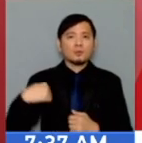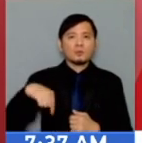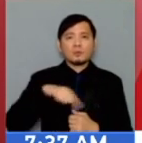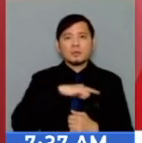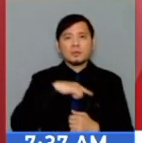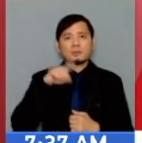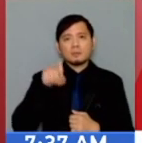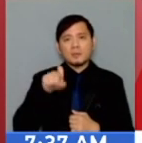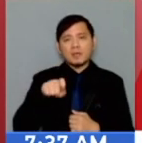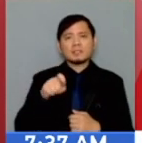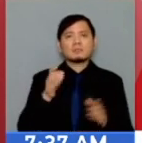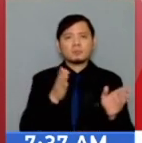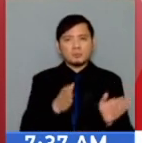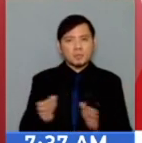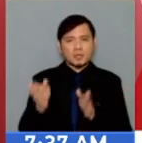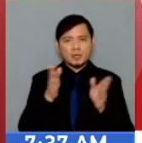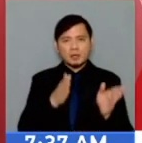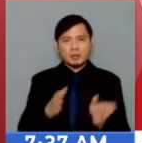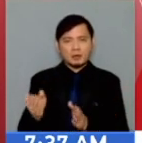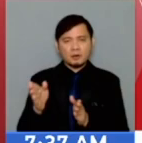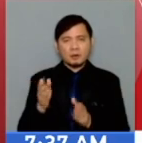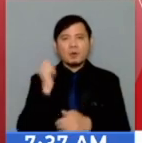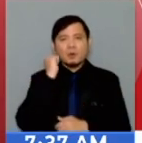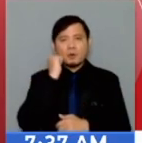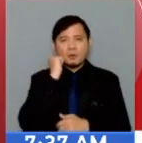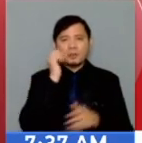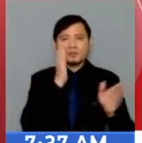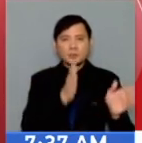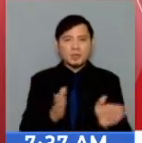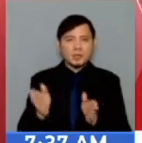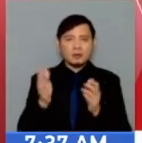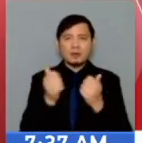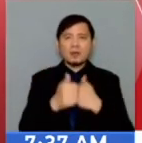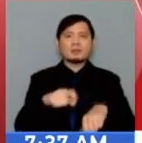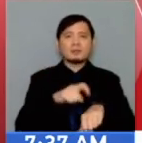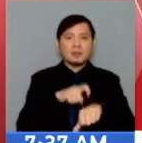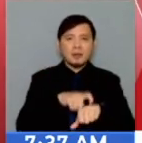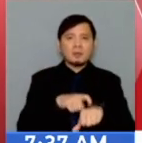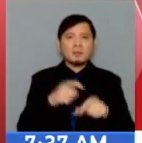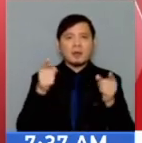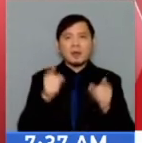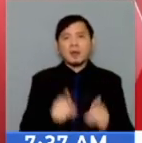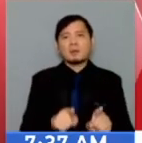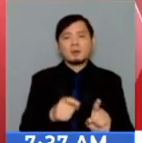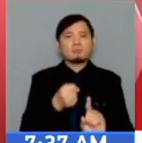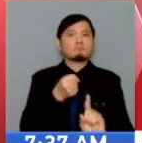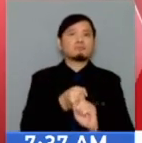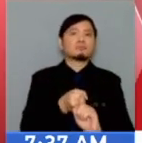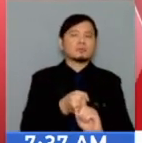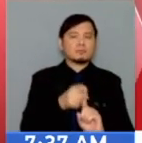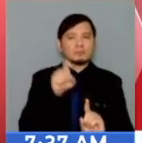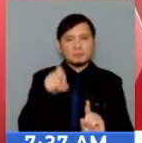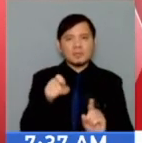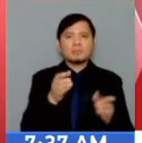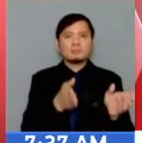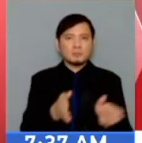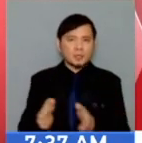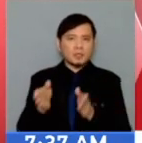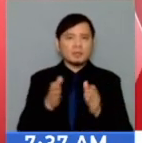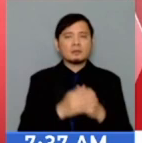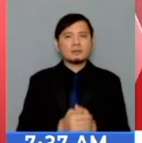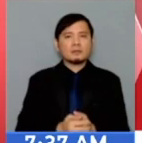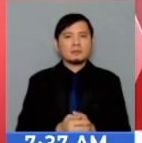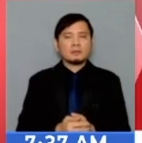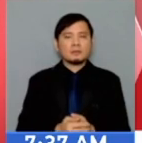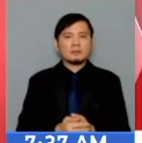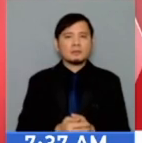we always have to be prepared for the eventuality sa buhay natin. Mm-hmm. Ako, sabi niya, because by the